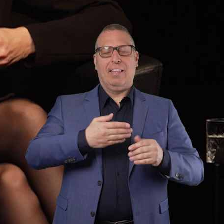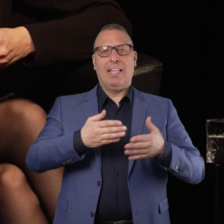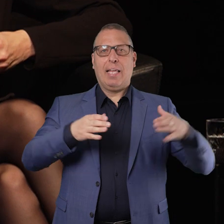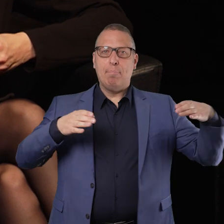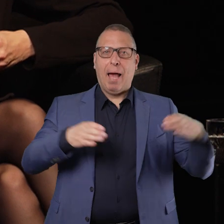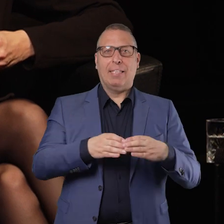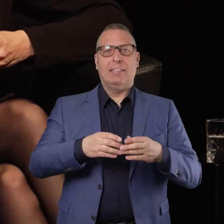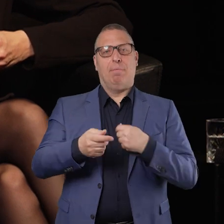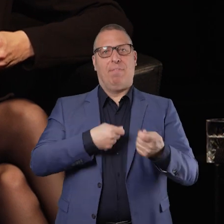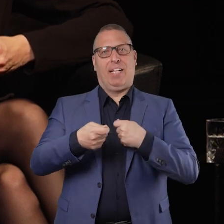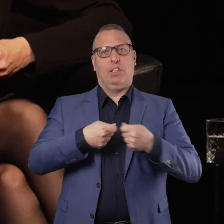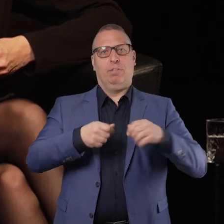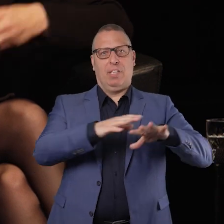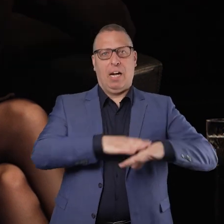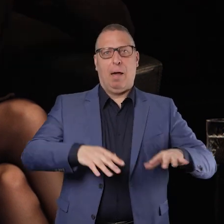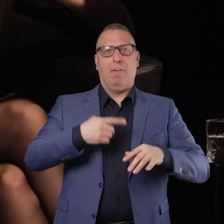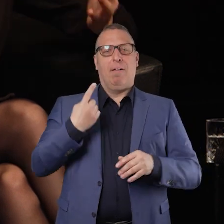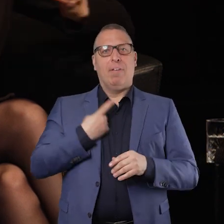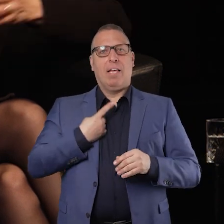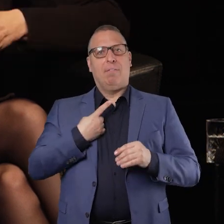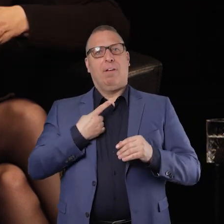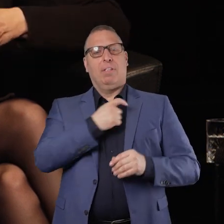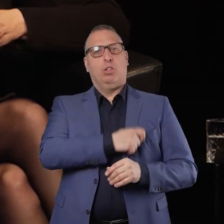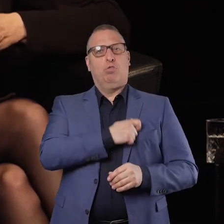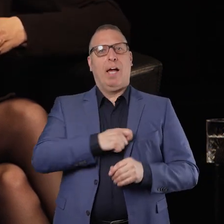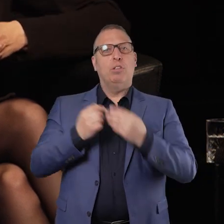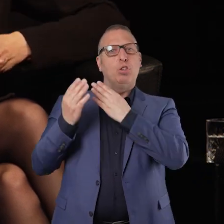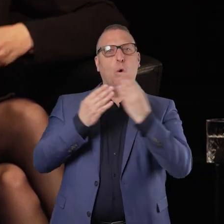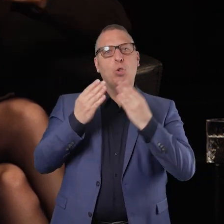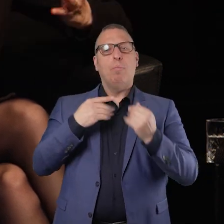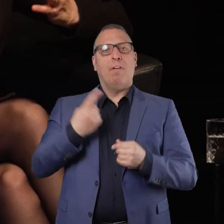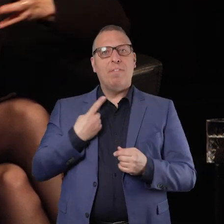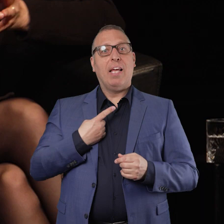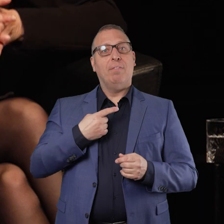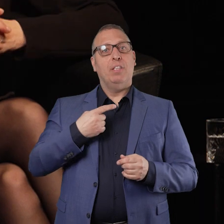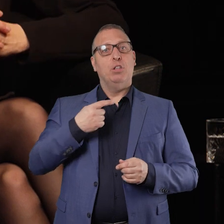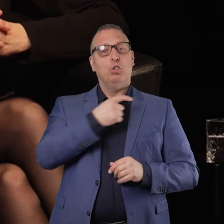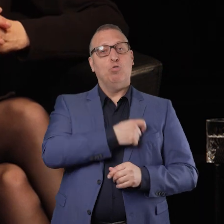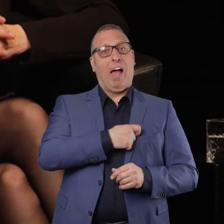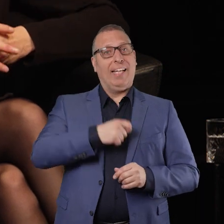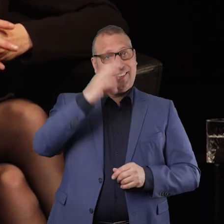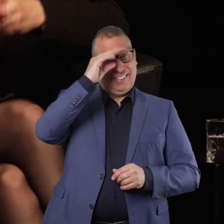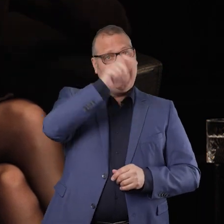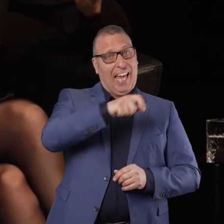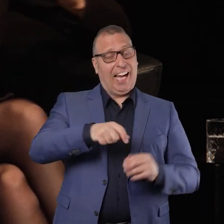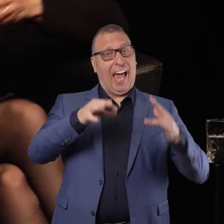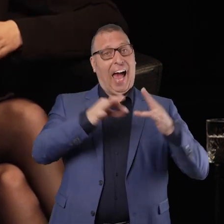gemeinsamen Wirtschaftsraum. Wir studieren in der Schweiz, wir heiraten Schweizer.